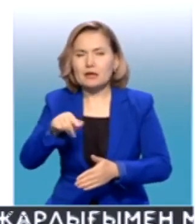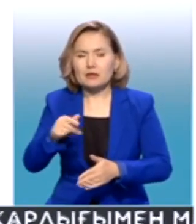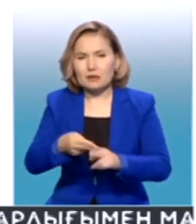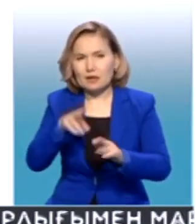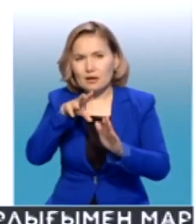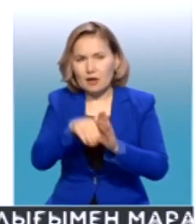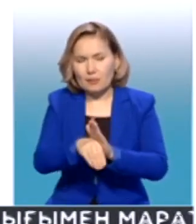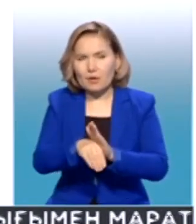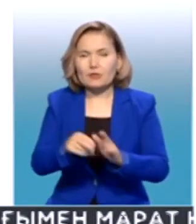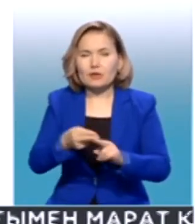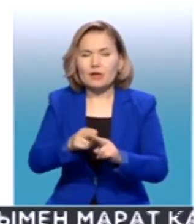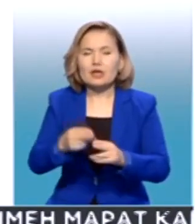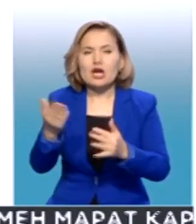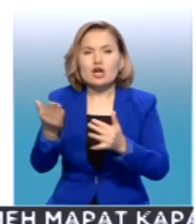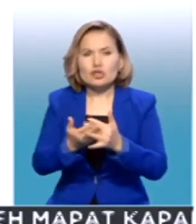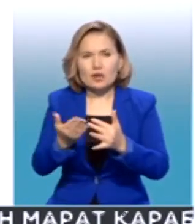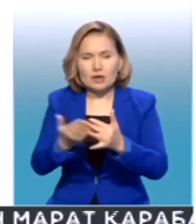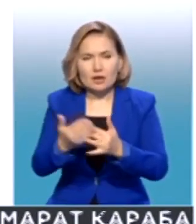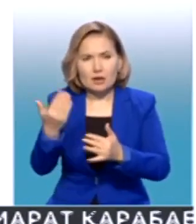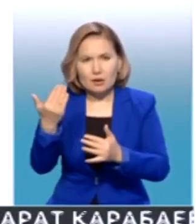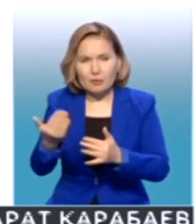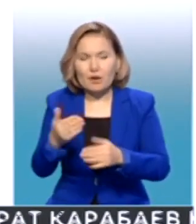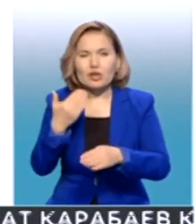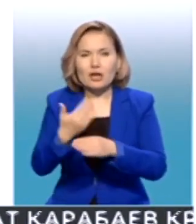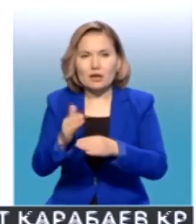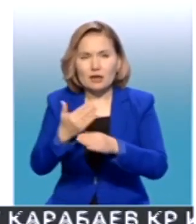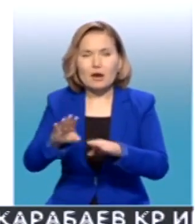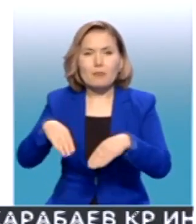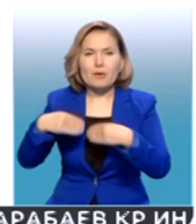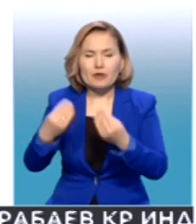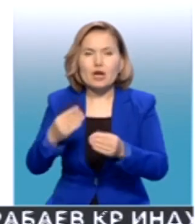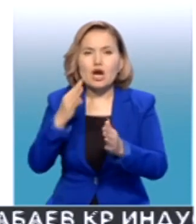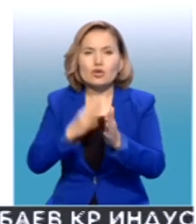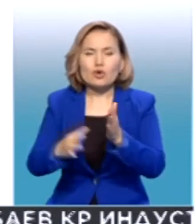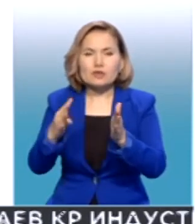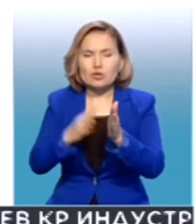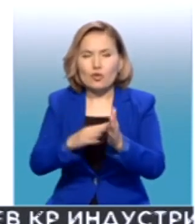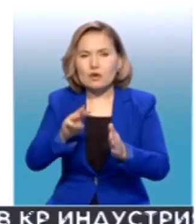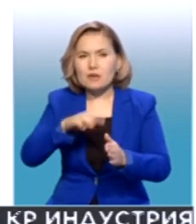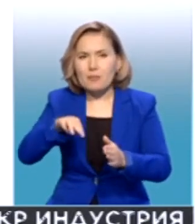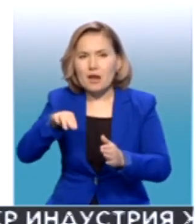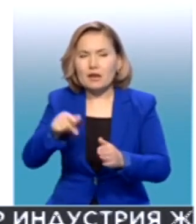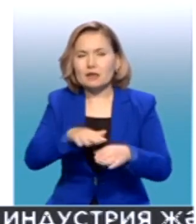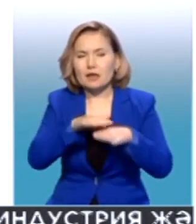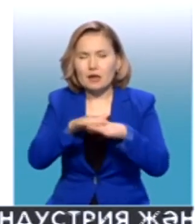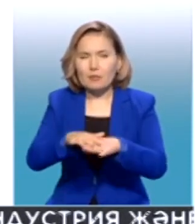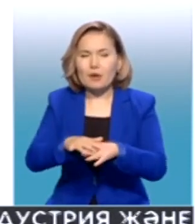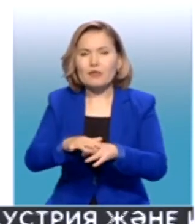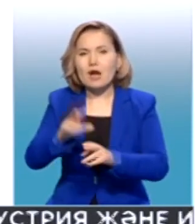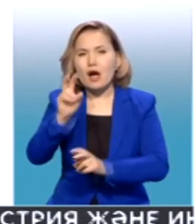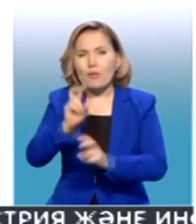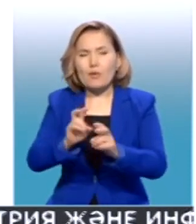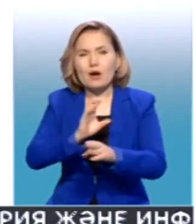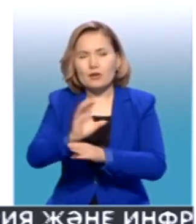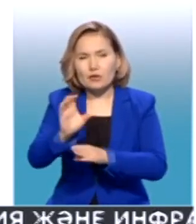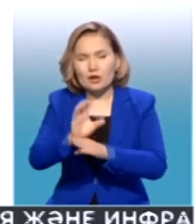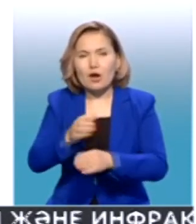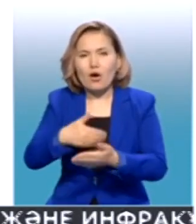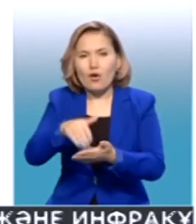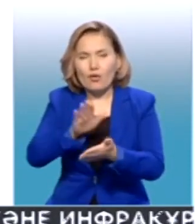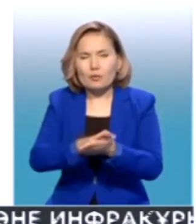ішінде жеңілдікті кредит беруге 99 миллиард теңге және тауар өндірушілерін тікелей